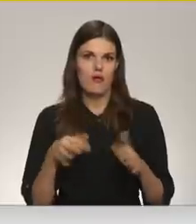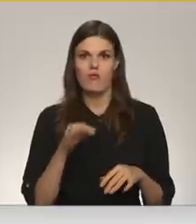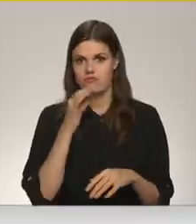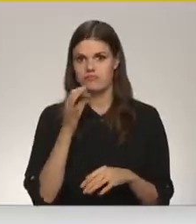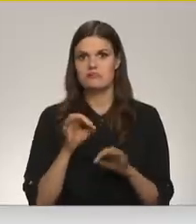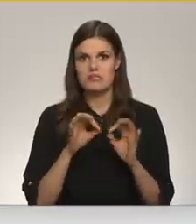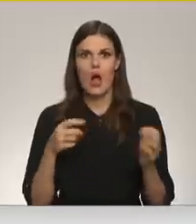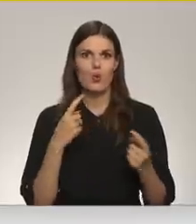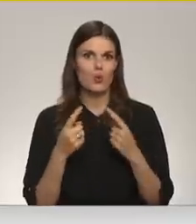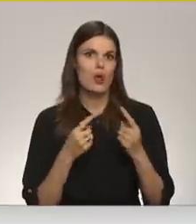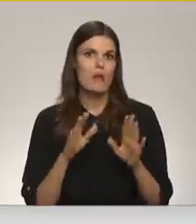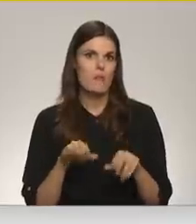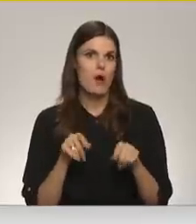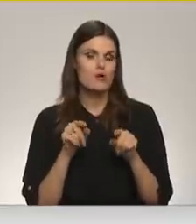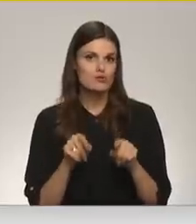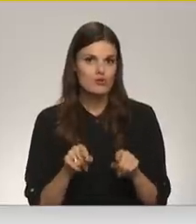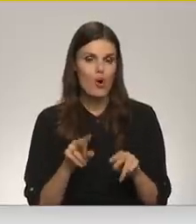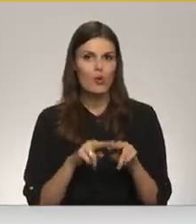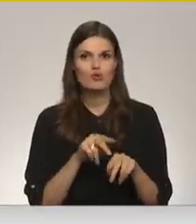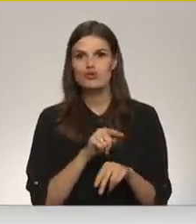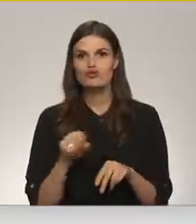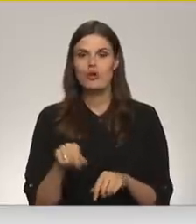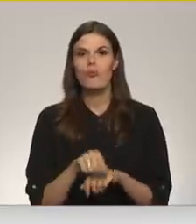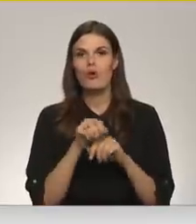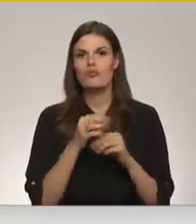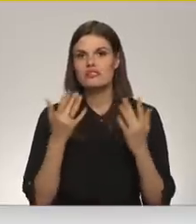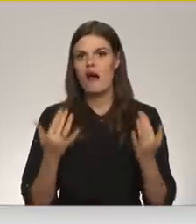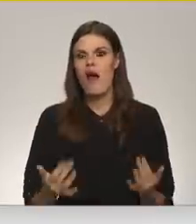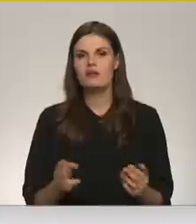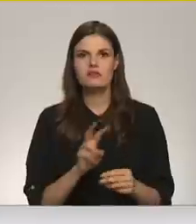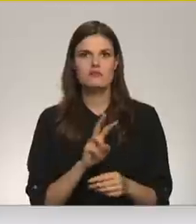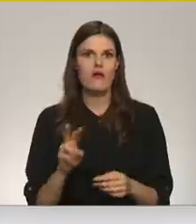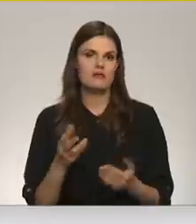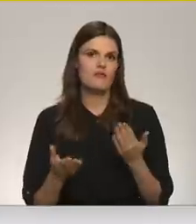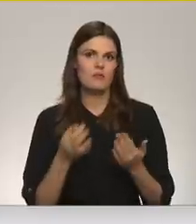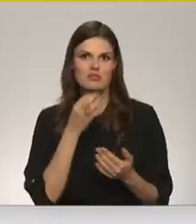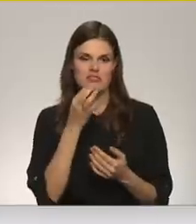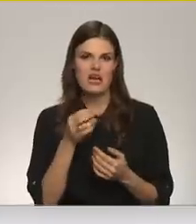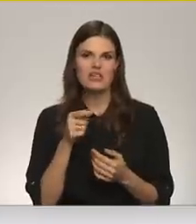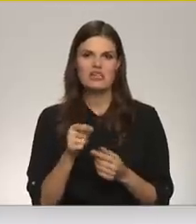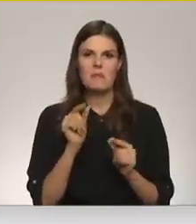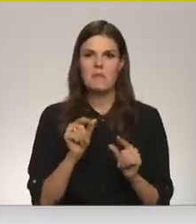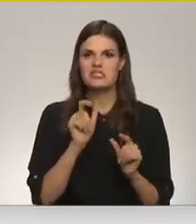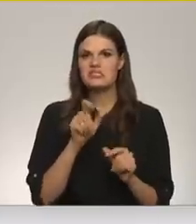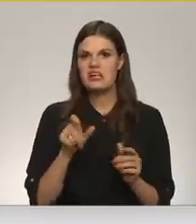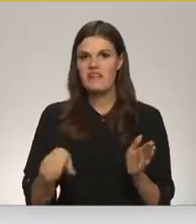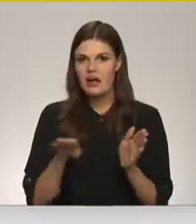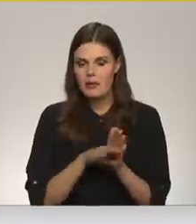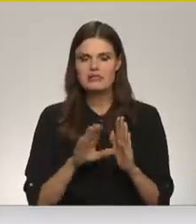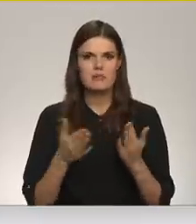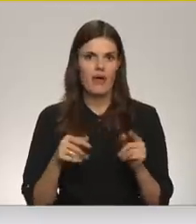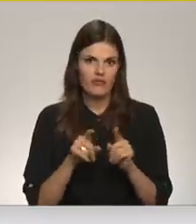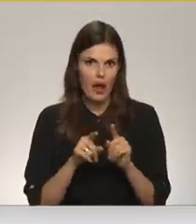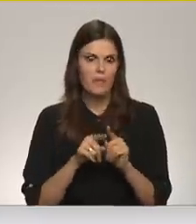sāk runāt par to. Un šie protesta akcijas, kas jau ir, kāds varētu teikt, ka tās bija mazskaitlīgas, bet tās jau notiek. Līdz ar